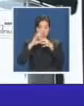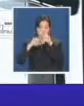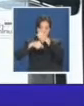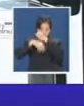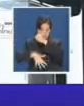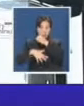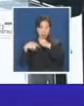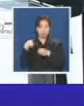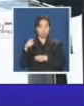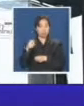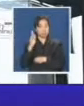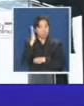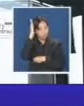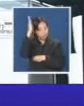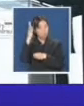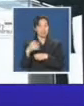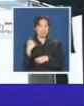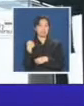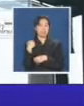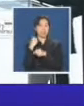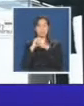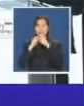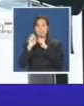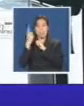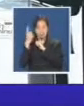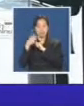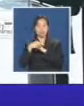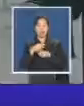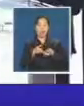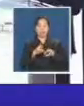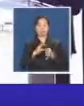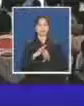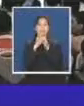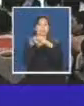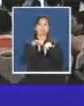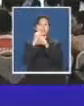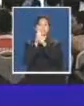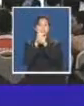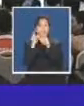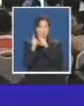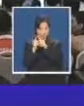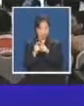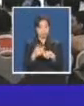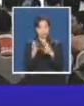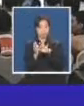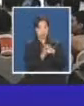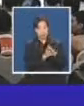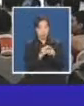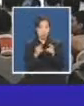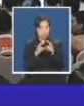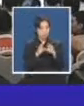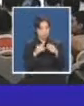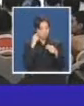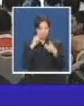ขึ้นมาต่อไปในอนาคตประการที่ 2นี้ผมอยากจะเรียนตั้งแต่ต้นก็คือว่าแนวคิดในการแก้ไขปัญหาทั้งสาม